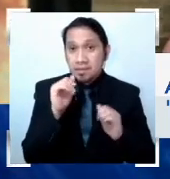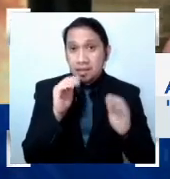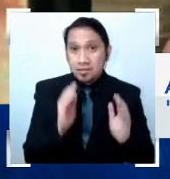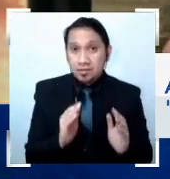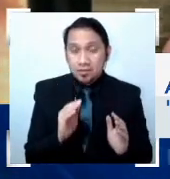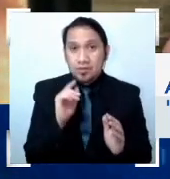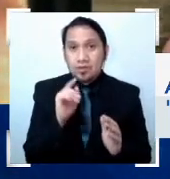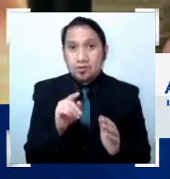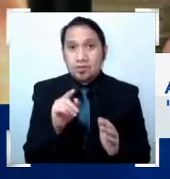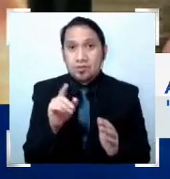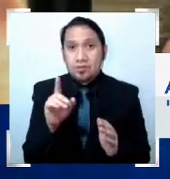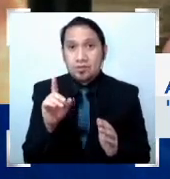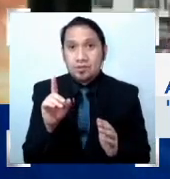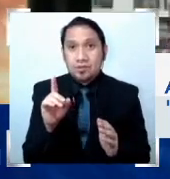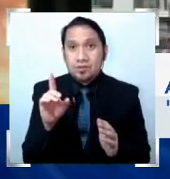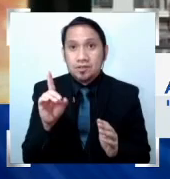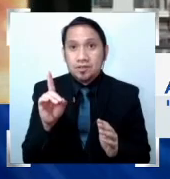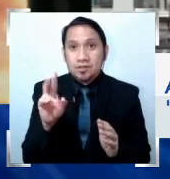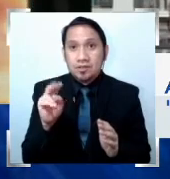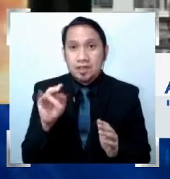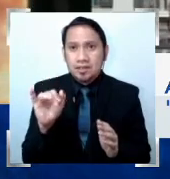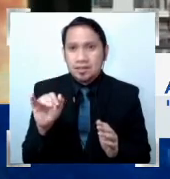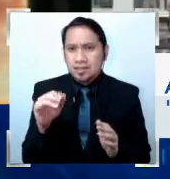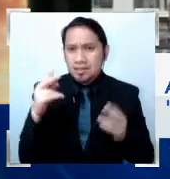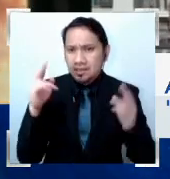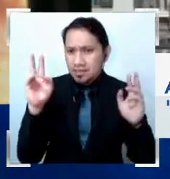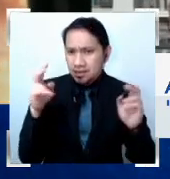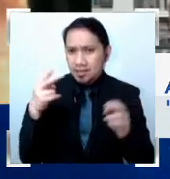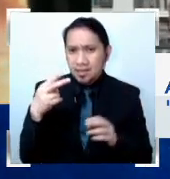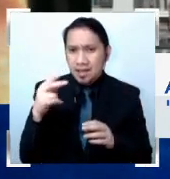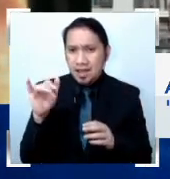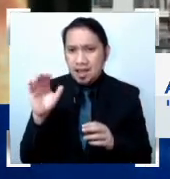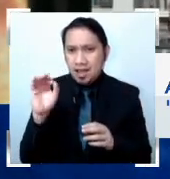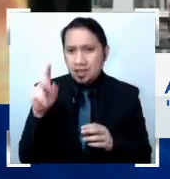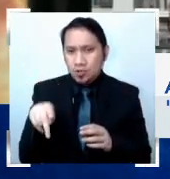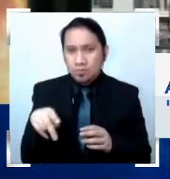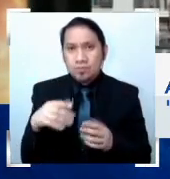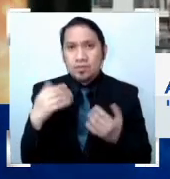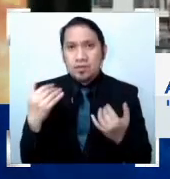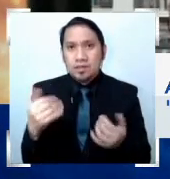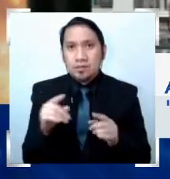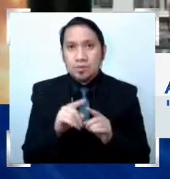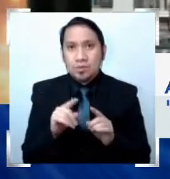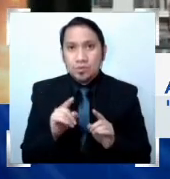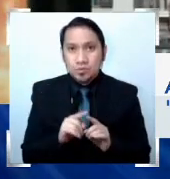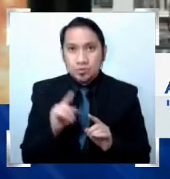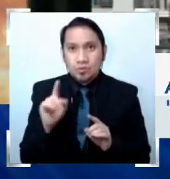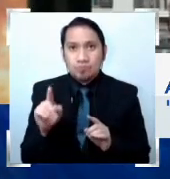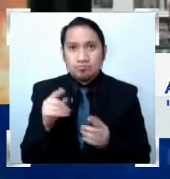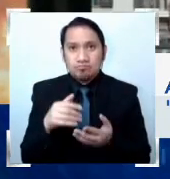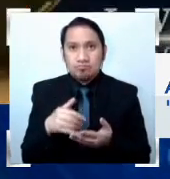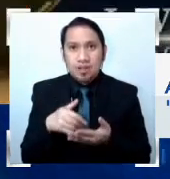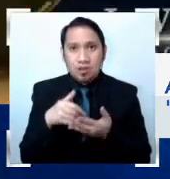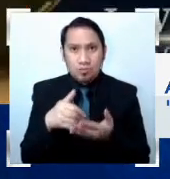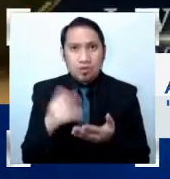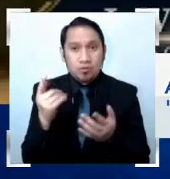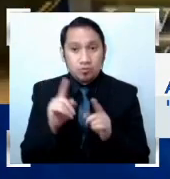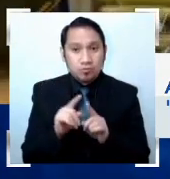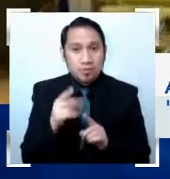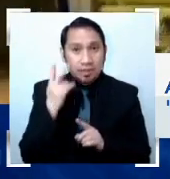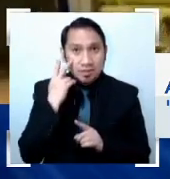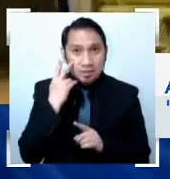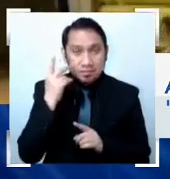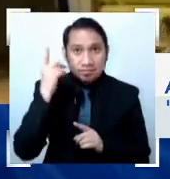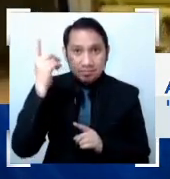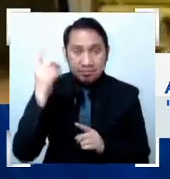pelikulang Lahi, Hayop ni Love Diaz na siya namang ginawaran ng natatanging Gawad Urian. Gawad dekada